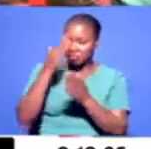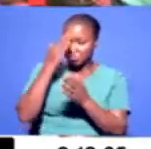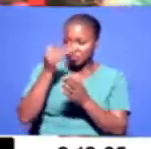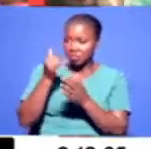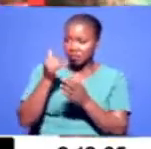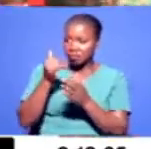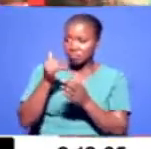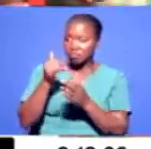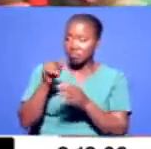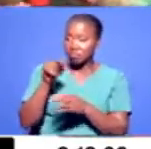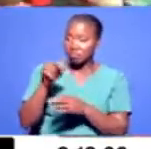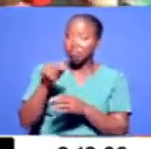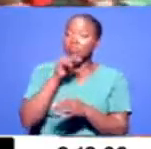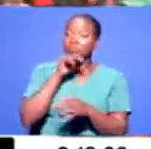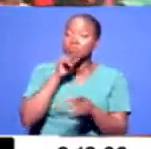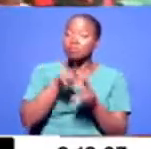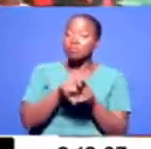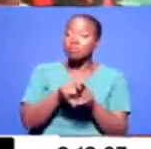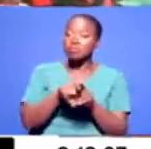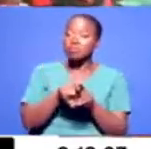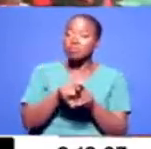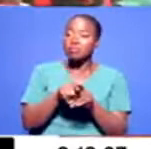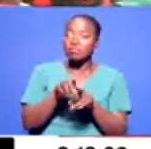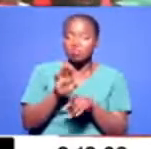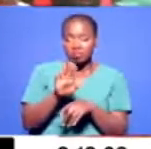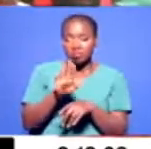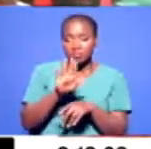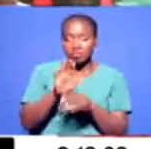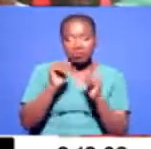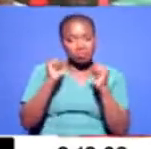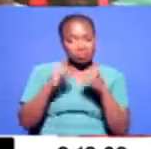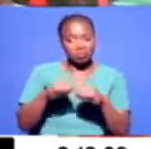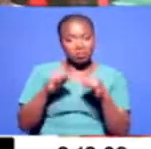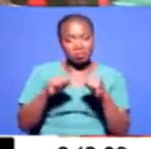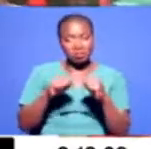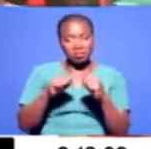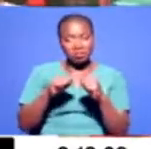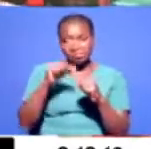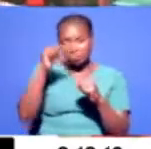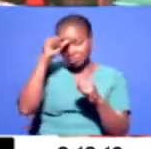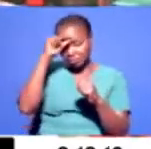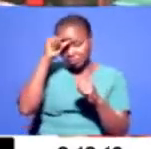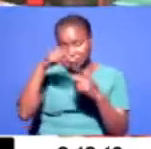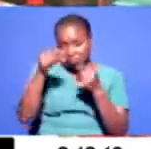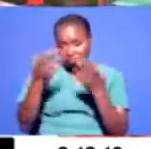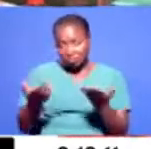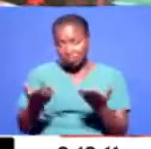na brother yako mumekubaliana kule serikali inaenda.